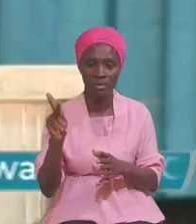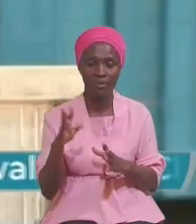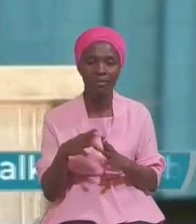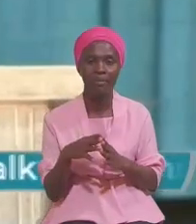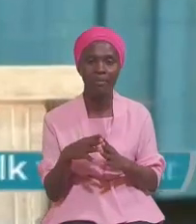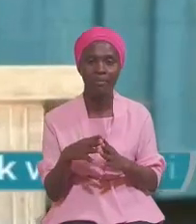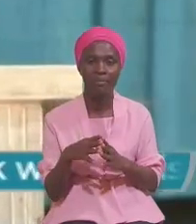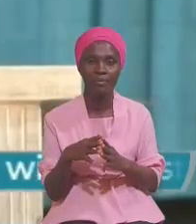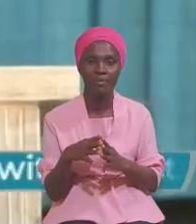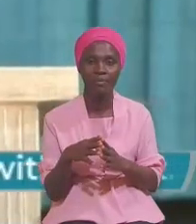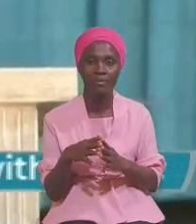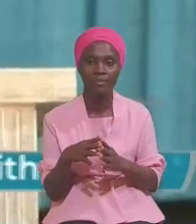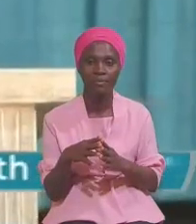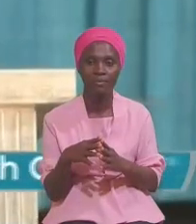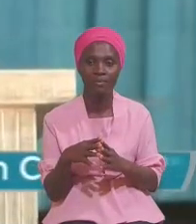sous